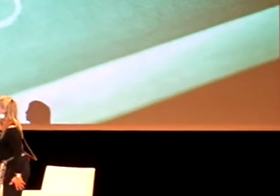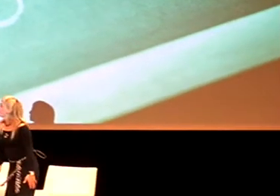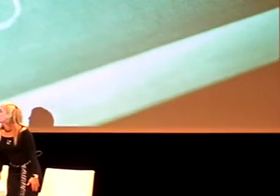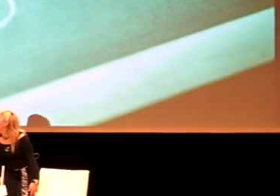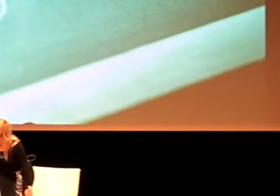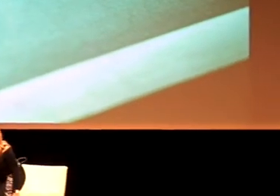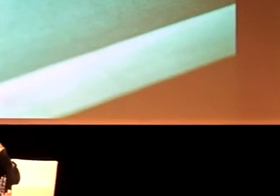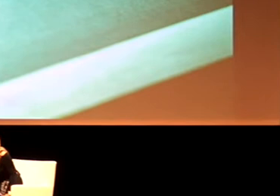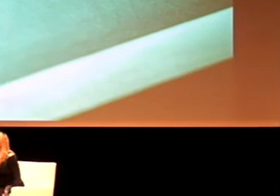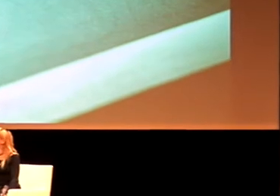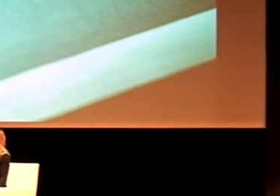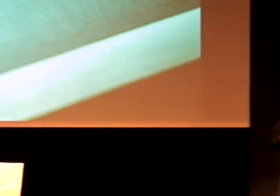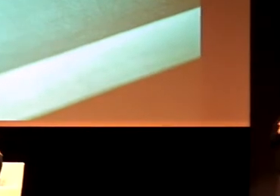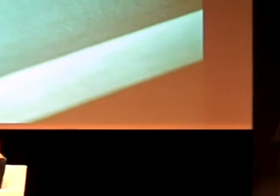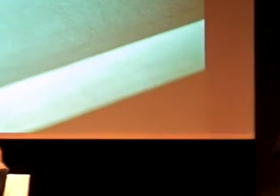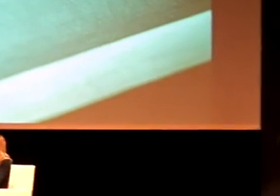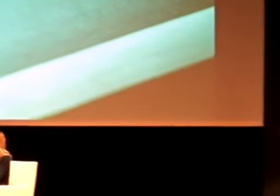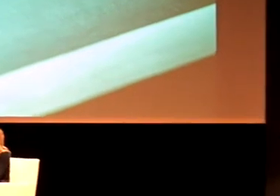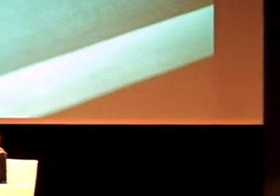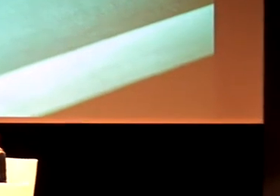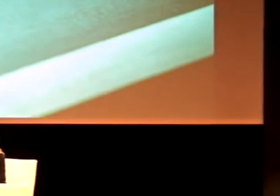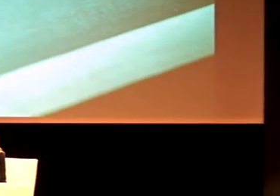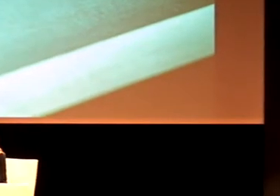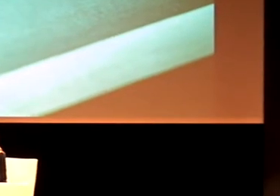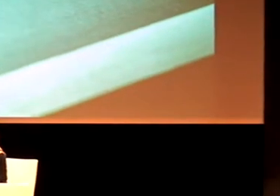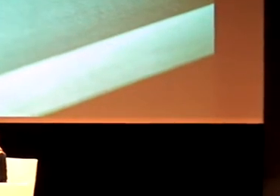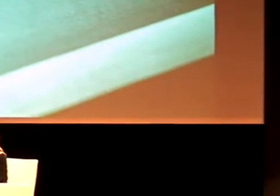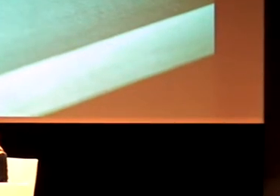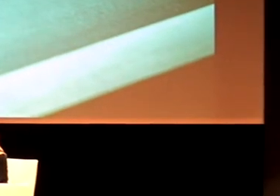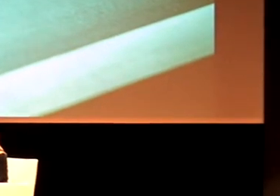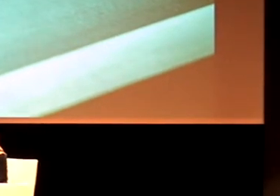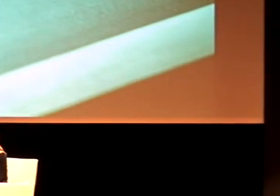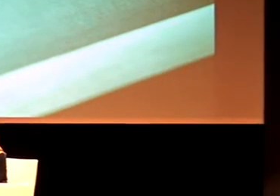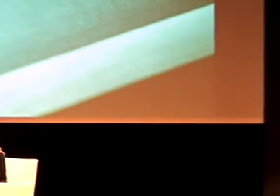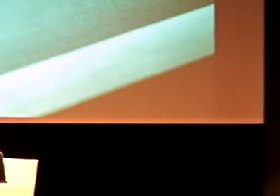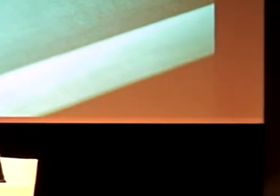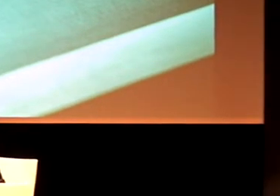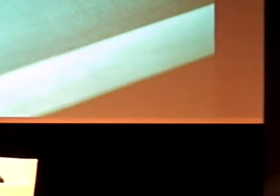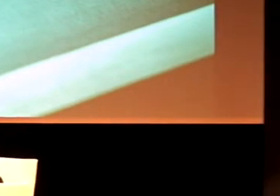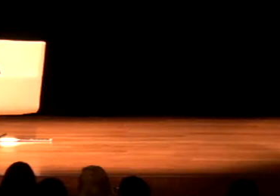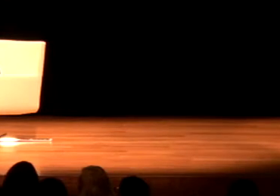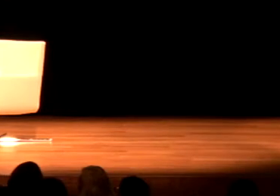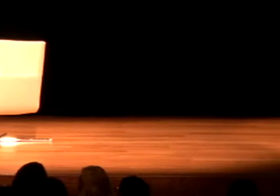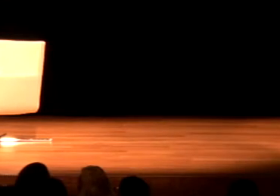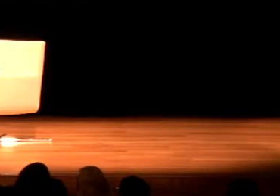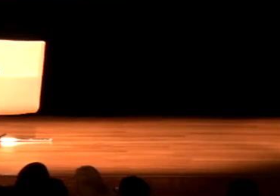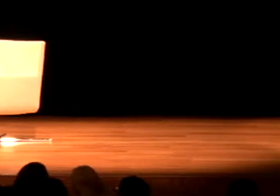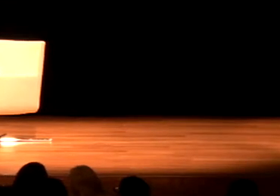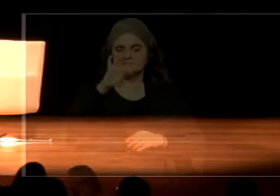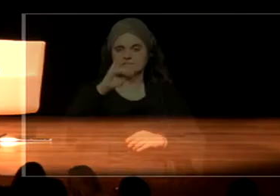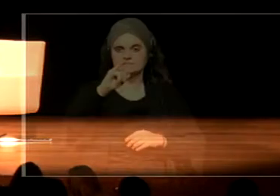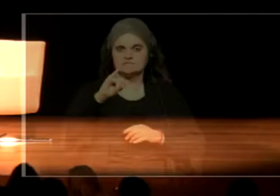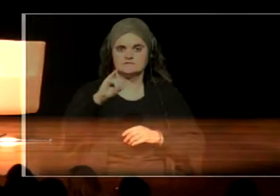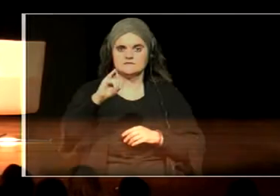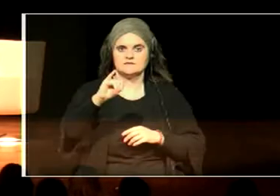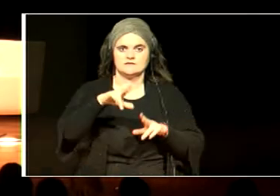Eskerrik asko zuei ere gure artean izateagatik. Eta Bilboko Gabriel Aresti Institutotik, bideo bat ikusiko